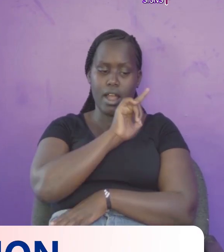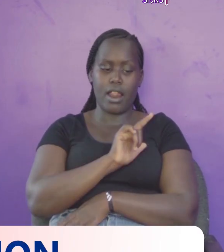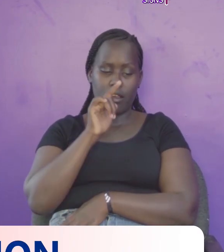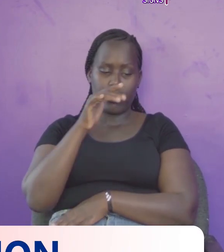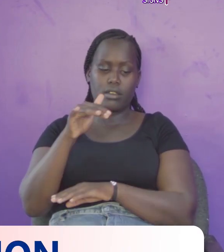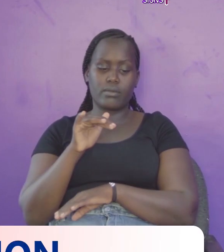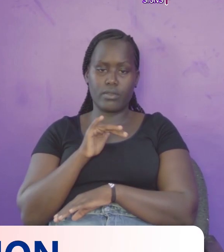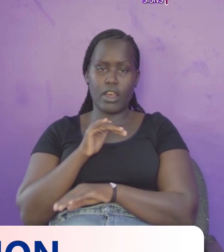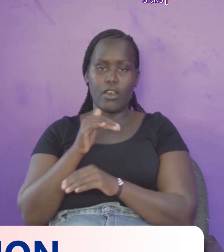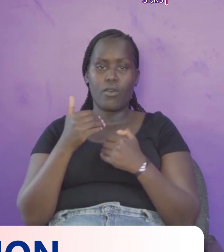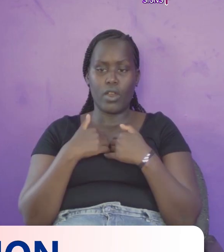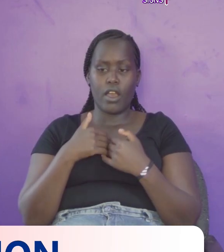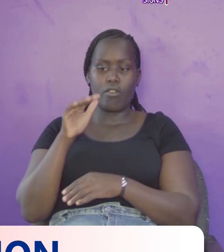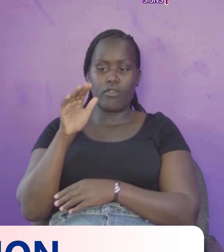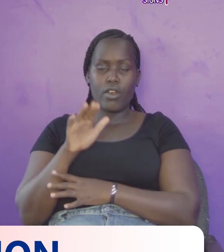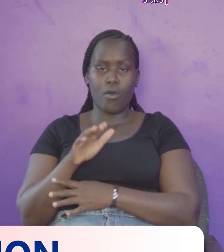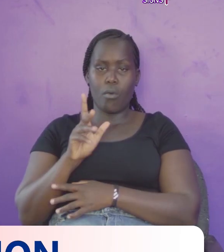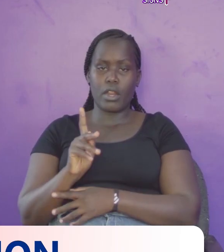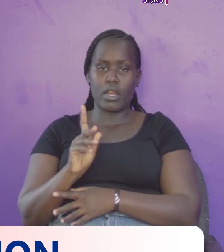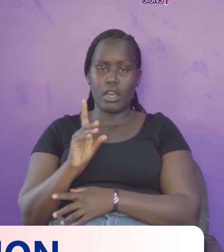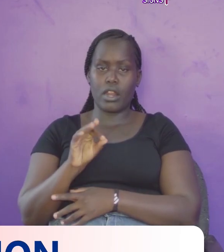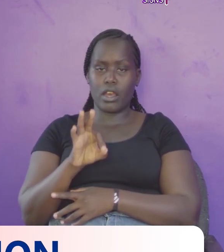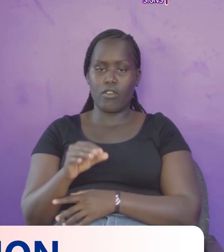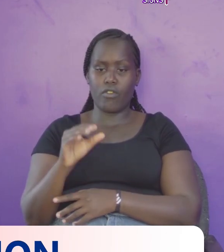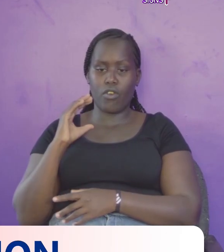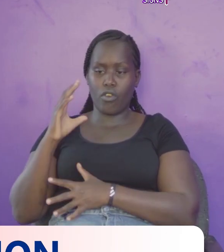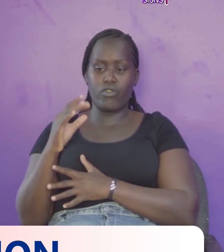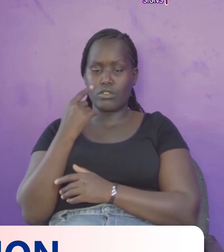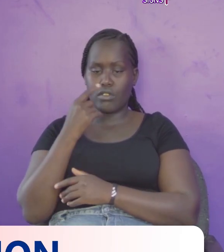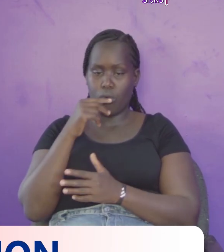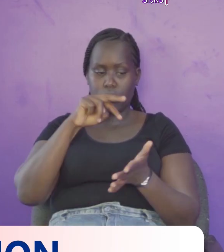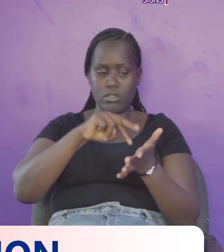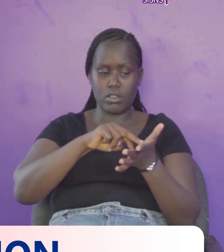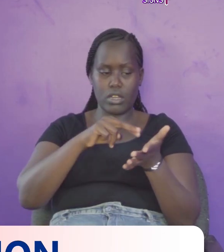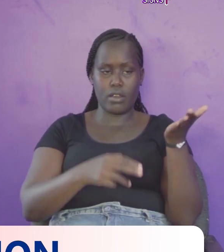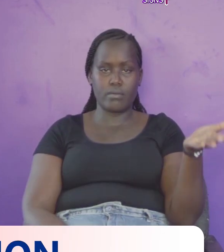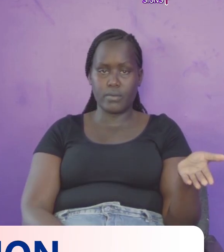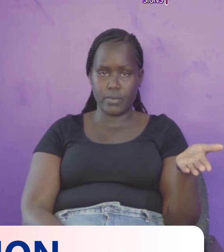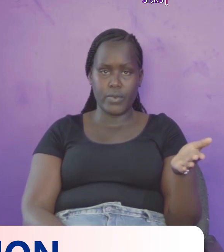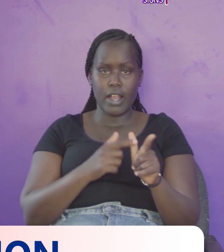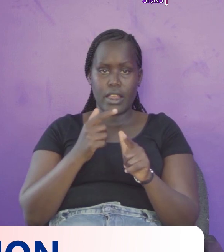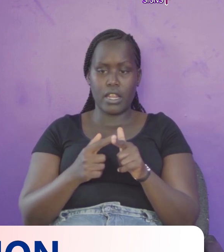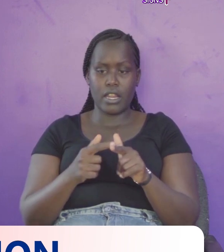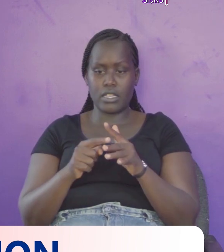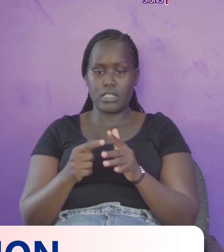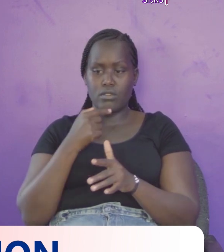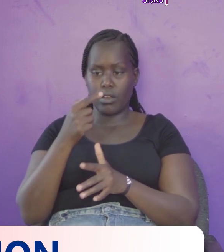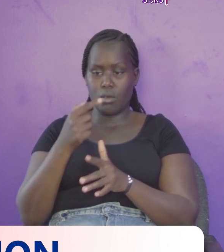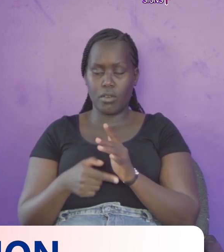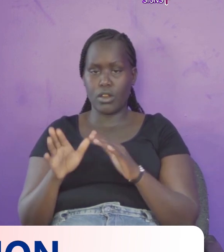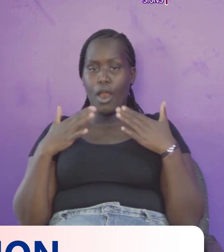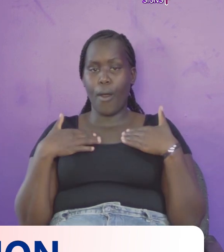Lucky enough there was a woman KDF officer. Yes. Alikuwa amesimama hapo. Yeye ndiye akaanza kuniambia